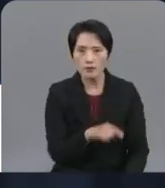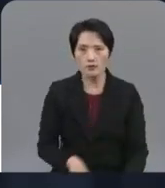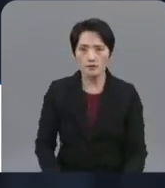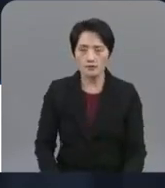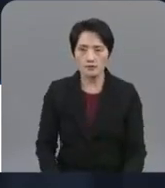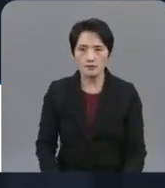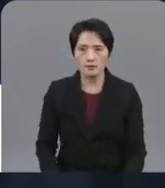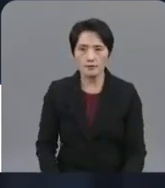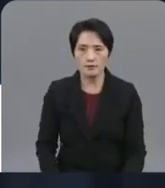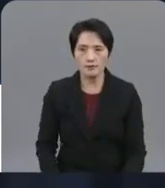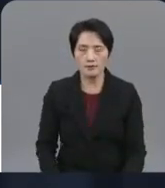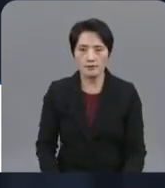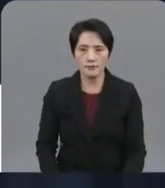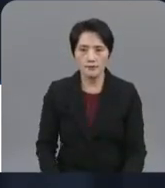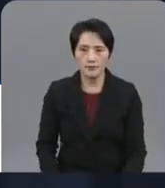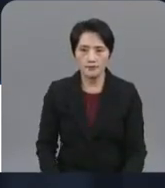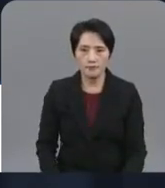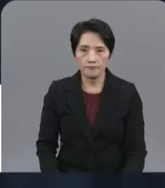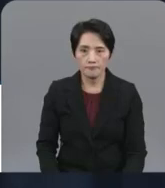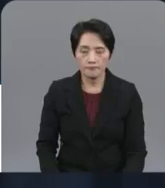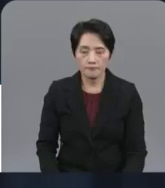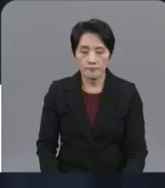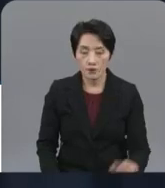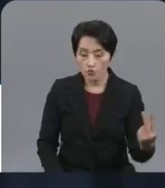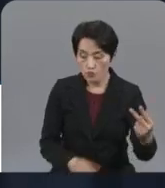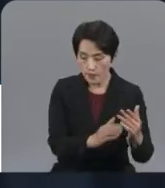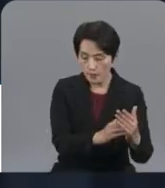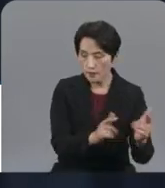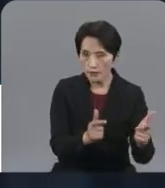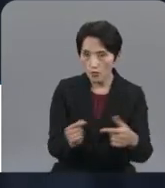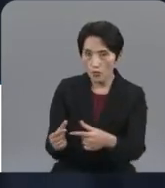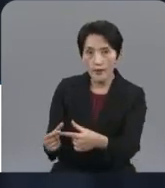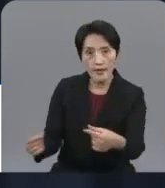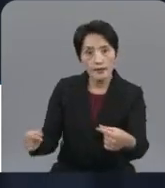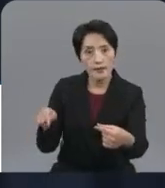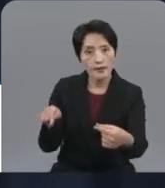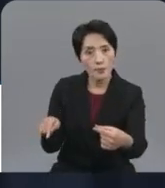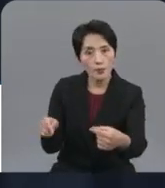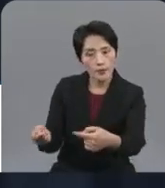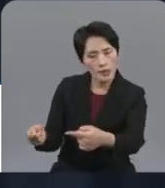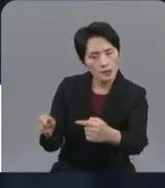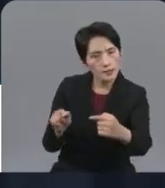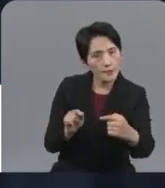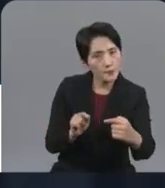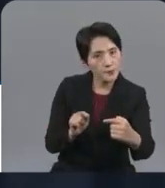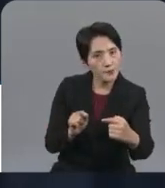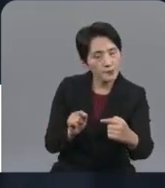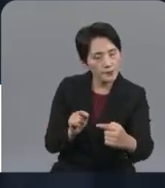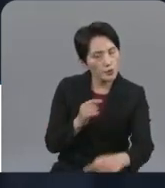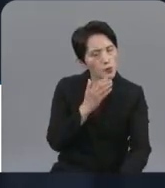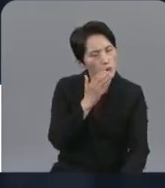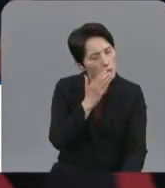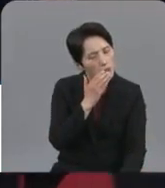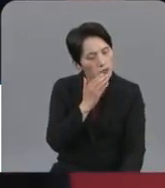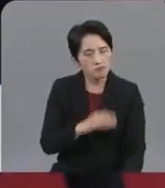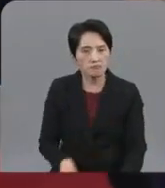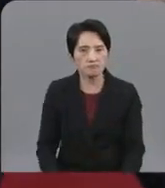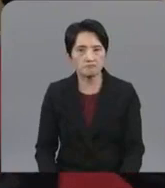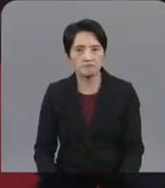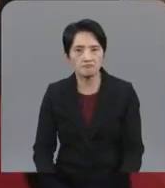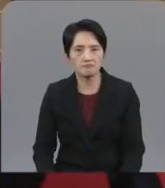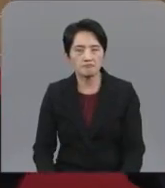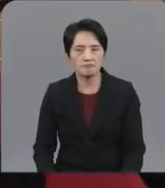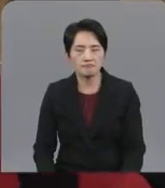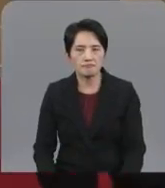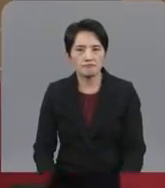tấn nước thải nhiễm xạ đang được chữ tại nhà máy fukushima số 1 gần đạt tới tình trạng bão hòa không thể trữ thêm iaea đang lập